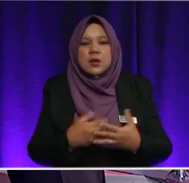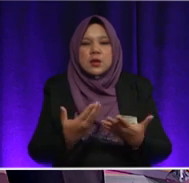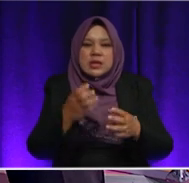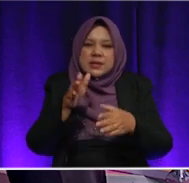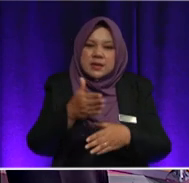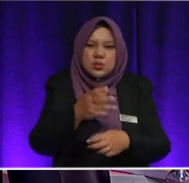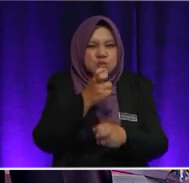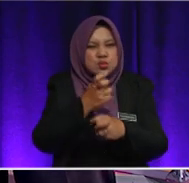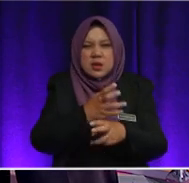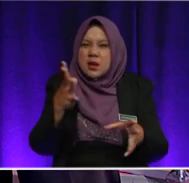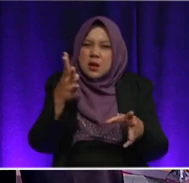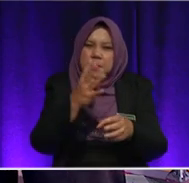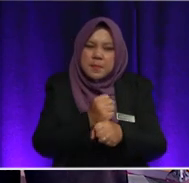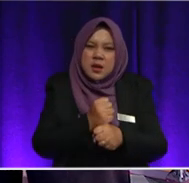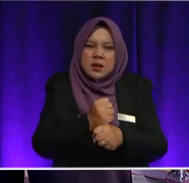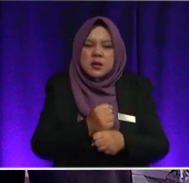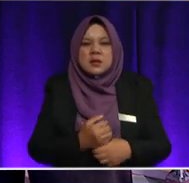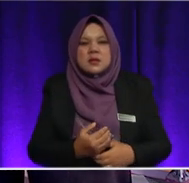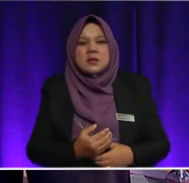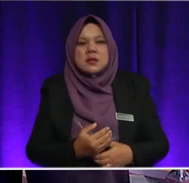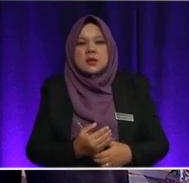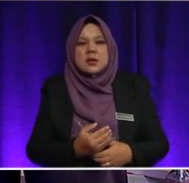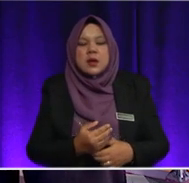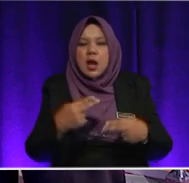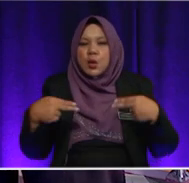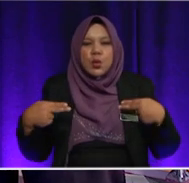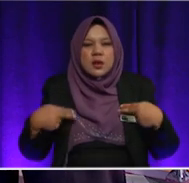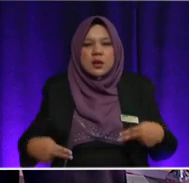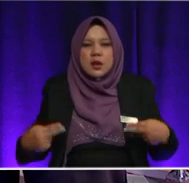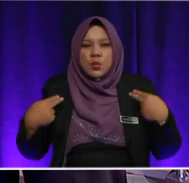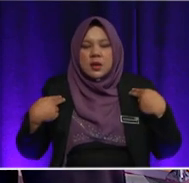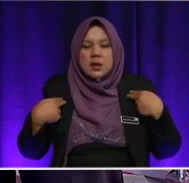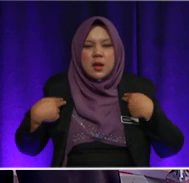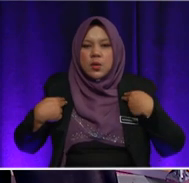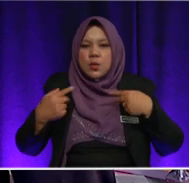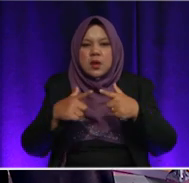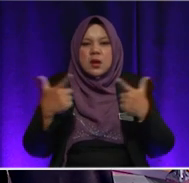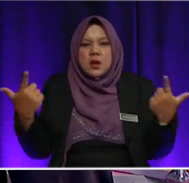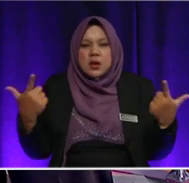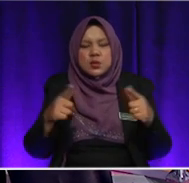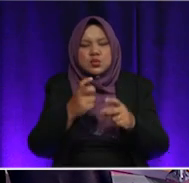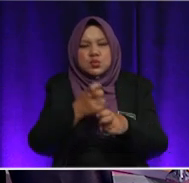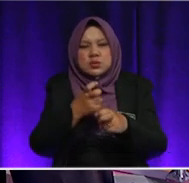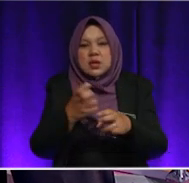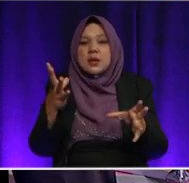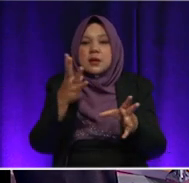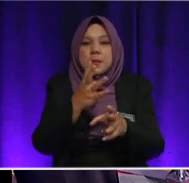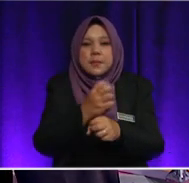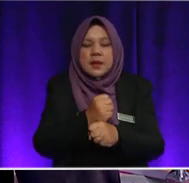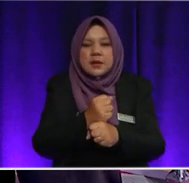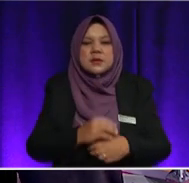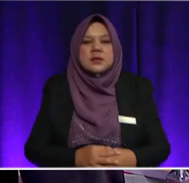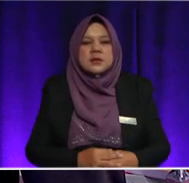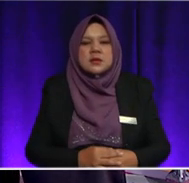pun akan mengalami sedikit gangguan mungkin berkala ikan untuk kehidupan manusia berkurangi